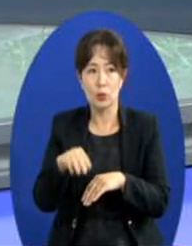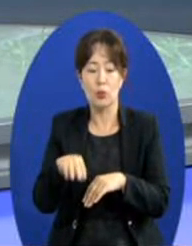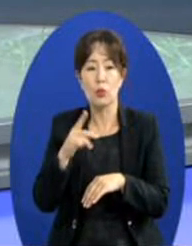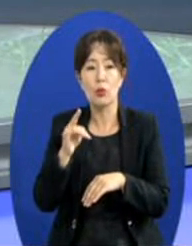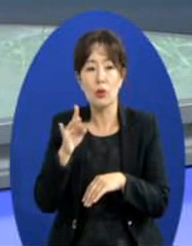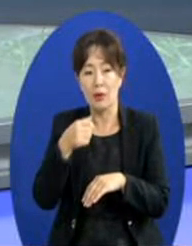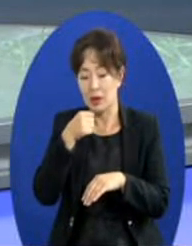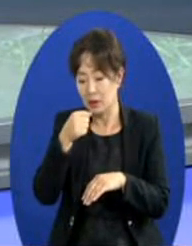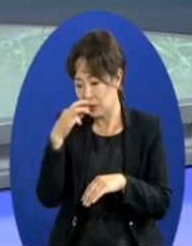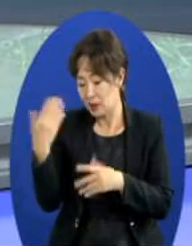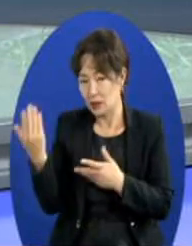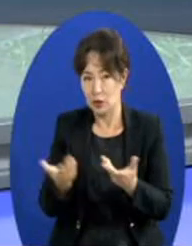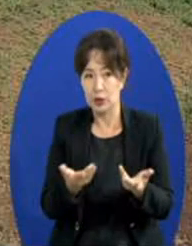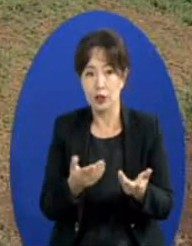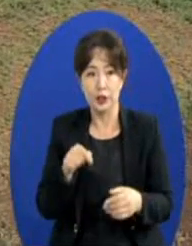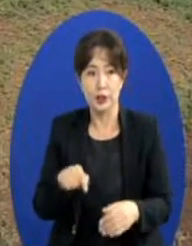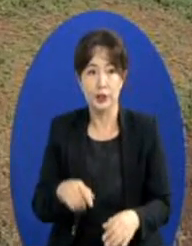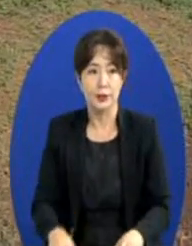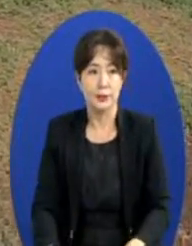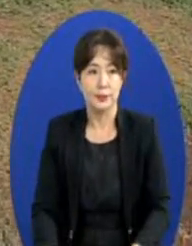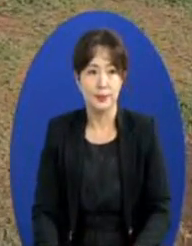Алтан багнаар сурвалжлага илтгэлээ.